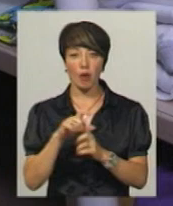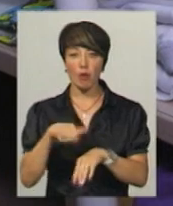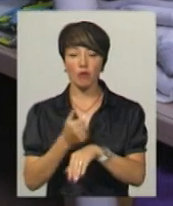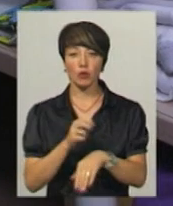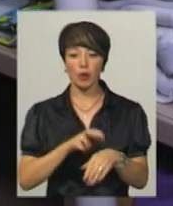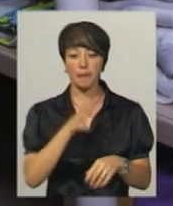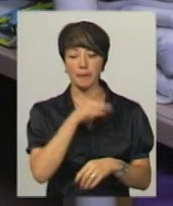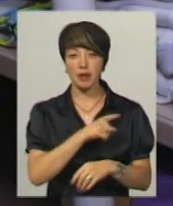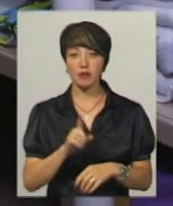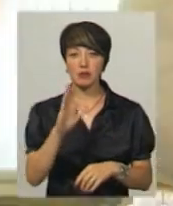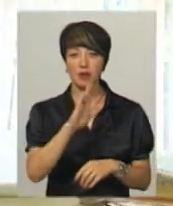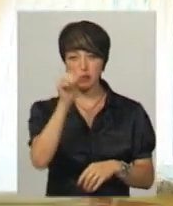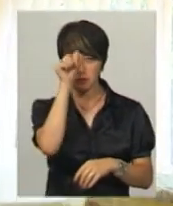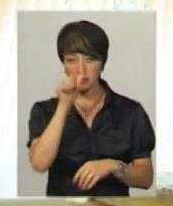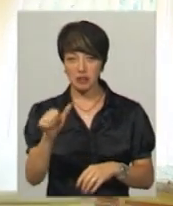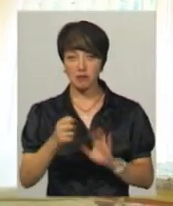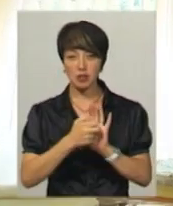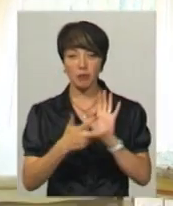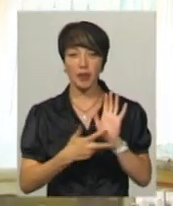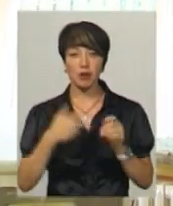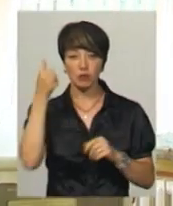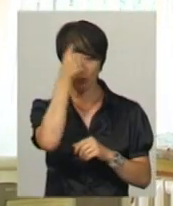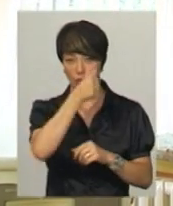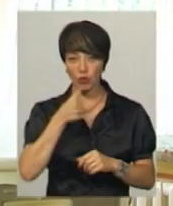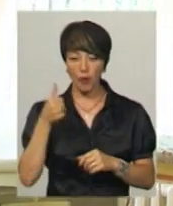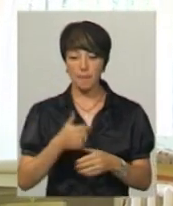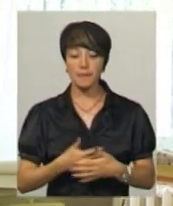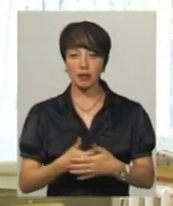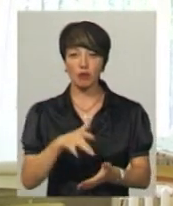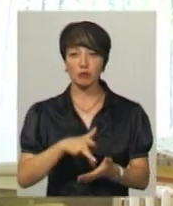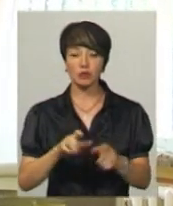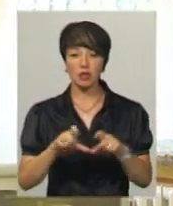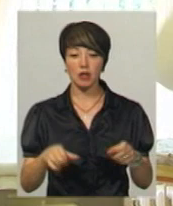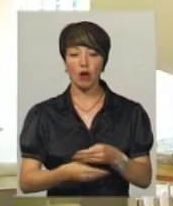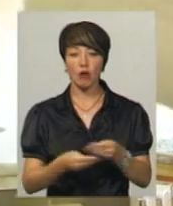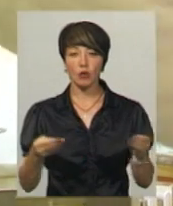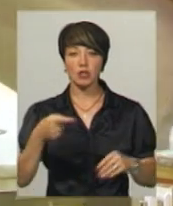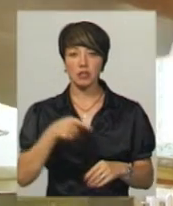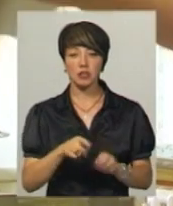за період з вересня місяця 2018 року у перинатальному центрі роздано